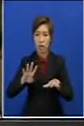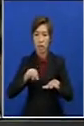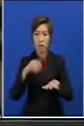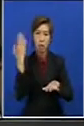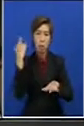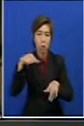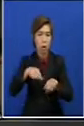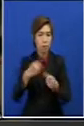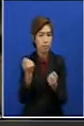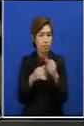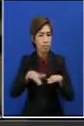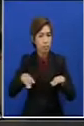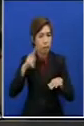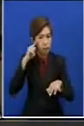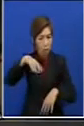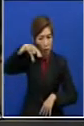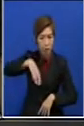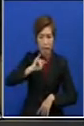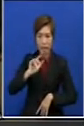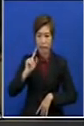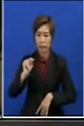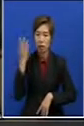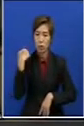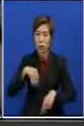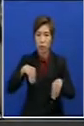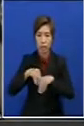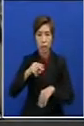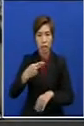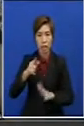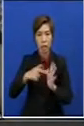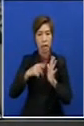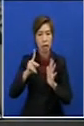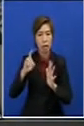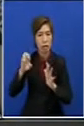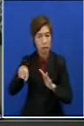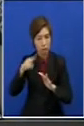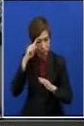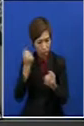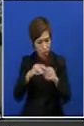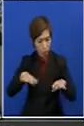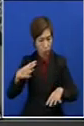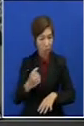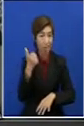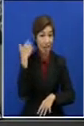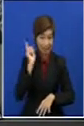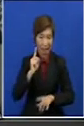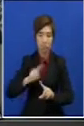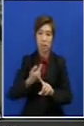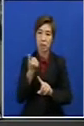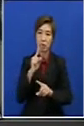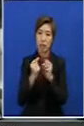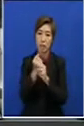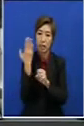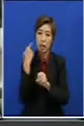ถูกยึดได้บริเวณลานจอดรถห้างไอทีสแควร์ย่านหลัก4เรื่องนี้แดงขึ้นมาเมื่อปลายเดือนพฤศจิกายนปีที่แล้ว